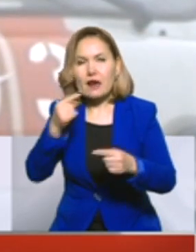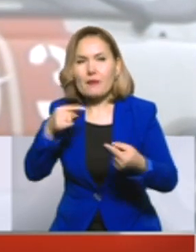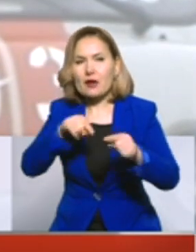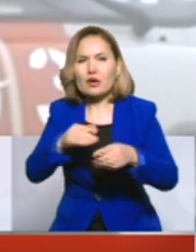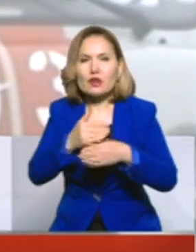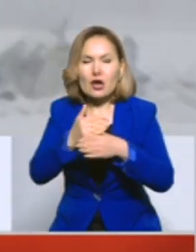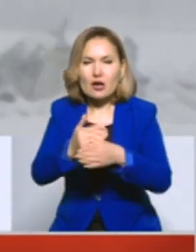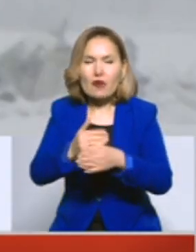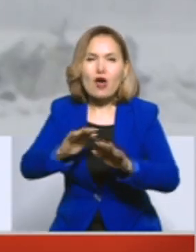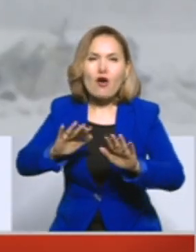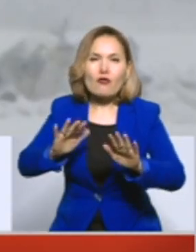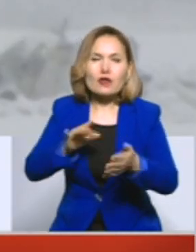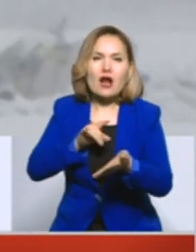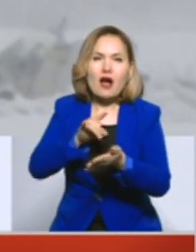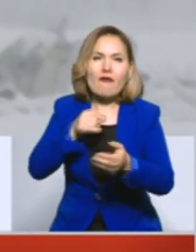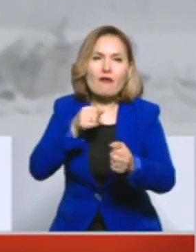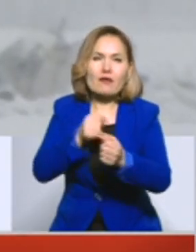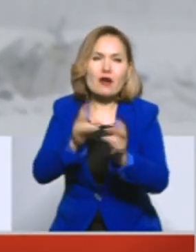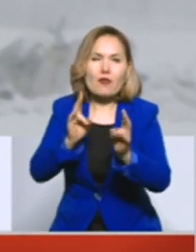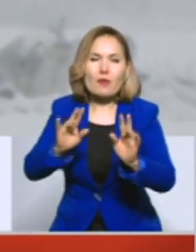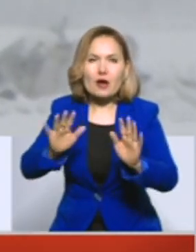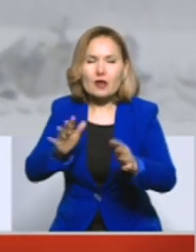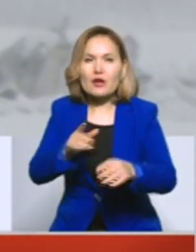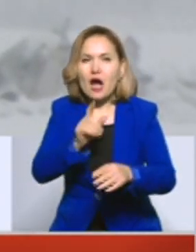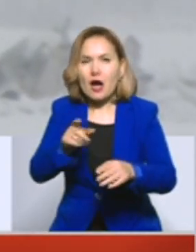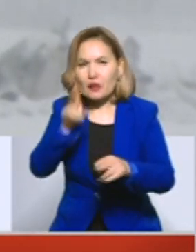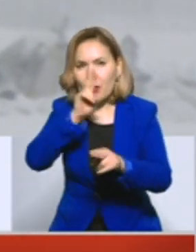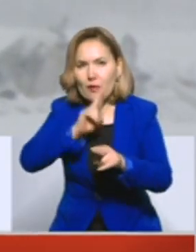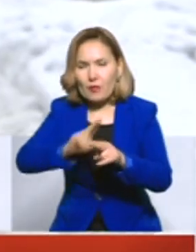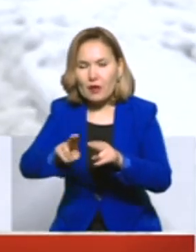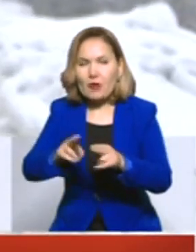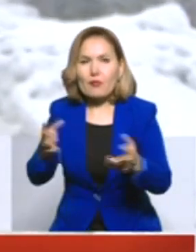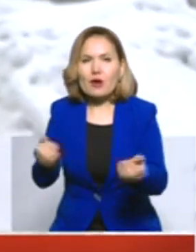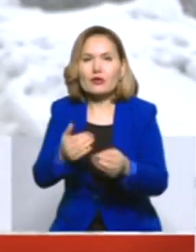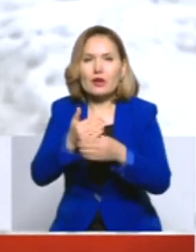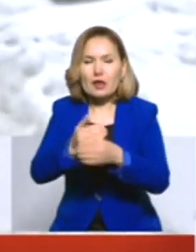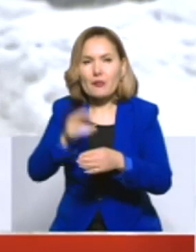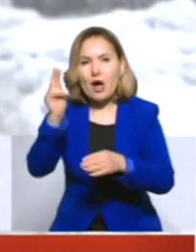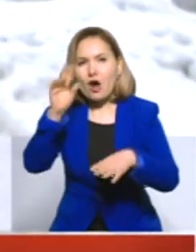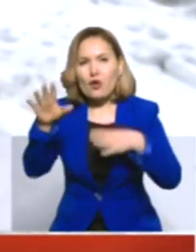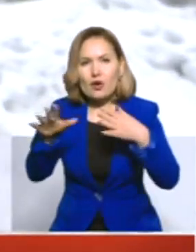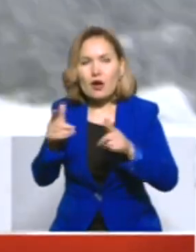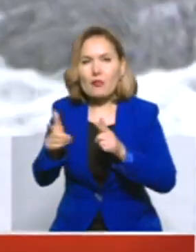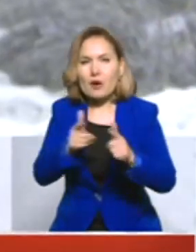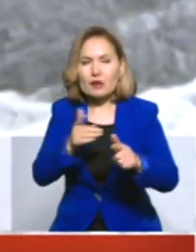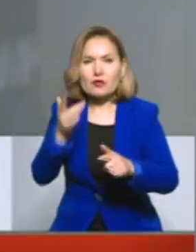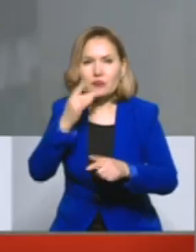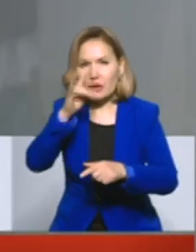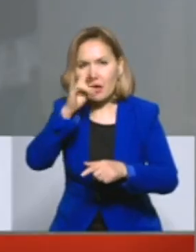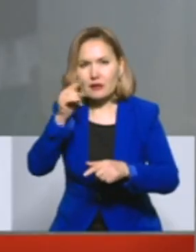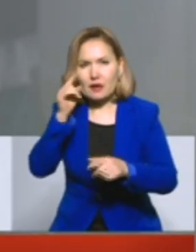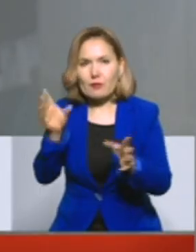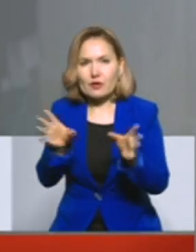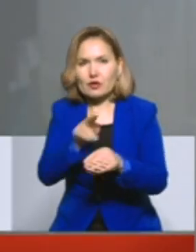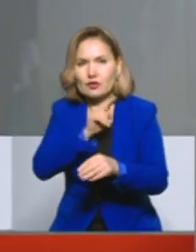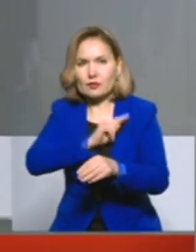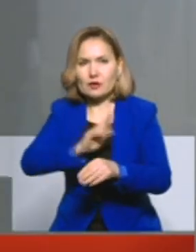тараптардың іздестіру құтқару қызметтерінің бірлескен оқу жаттығуларын өткізу, ақпарат және тәжірибе алмасуға да септігін тигізеді.